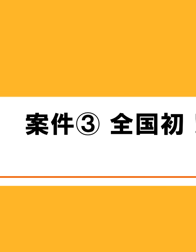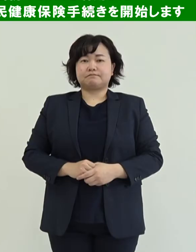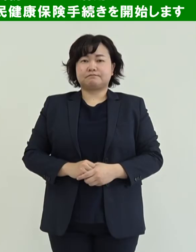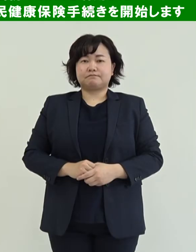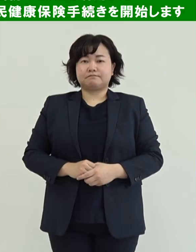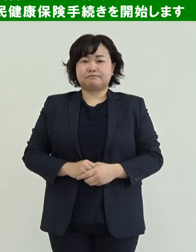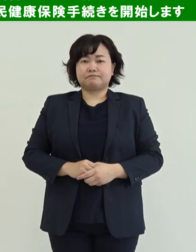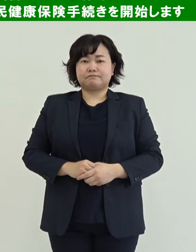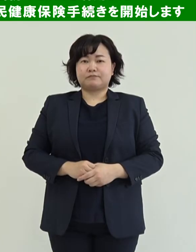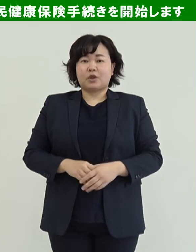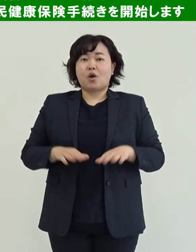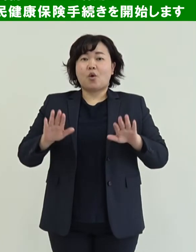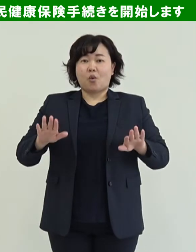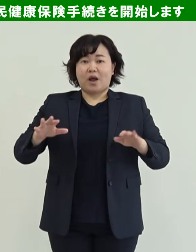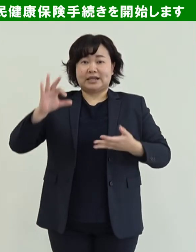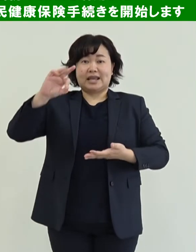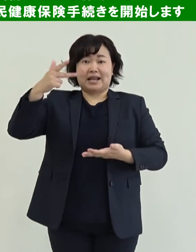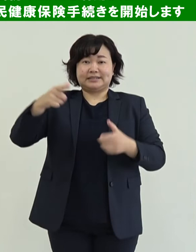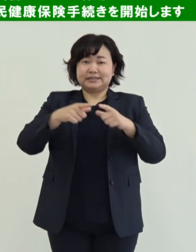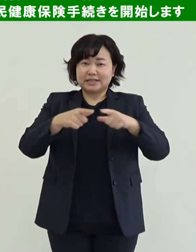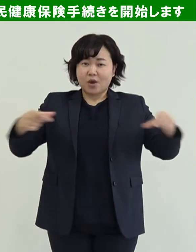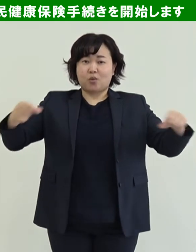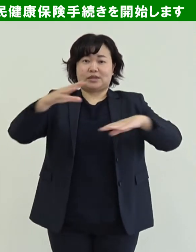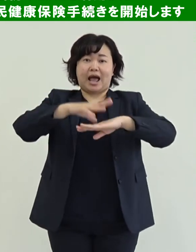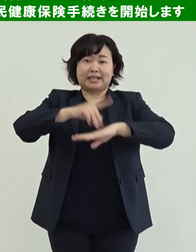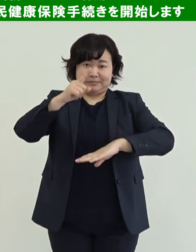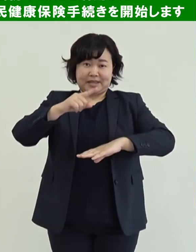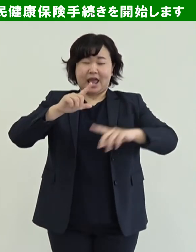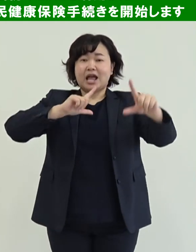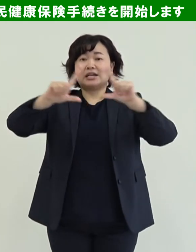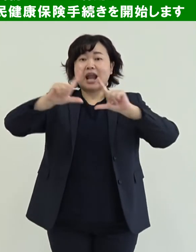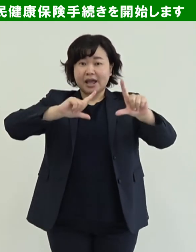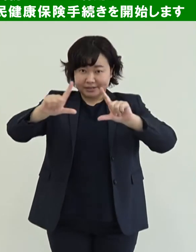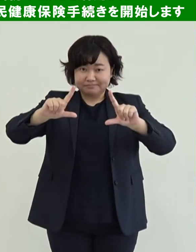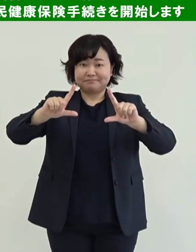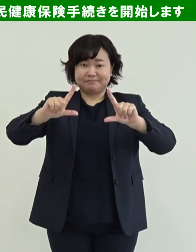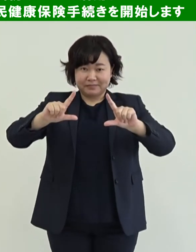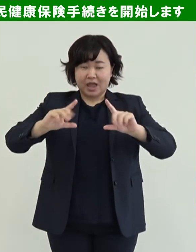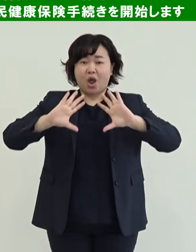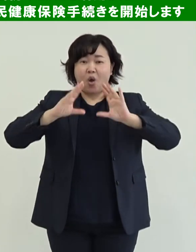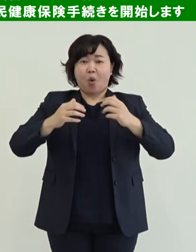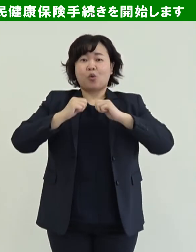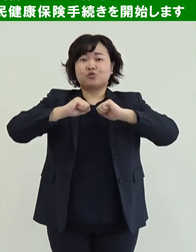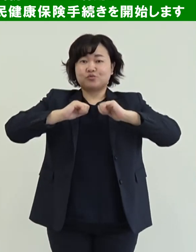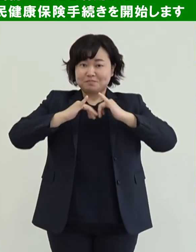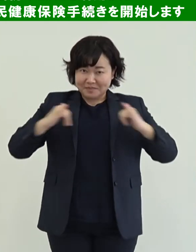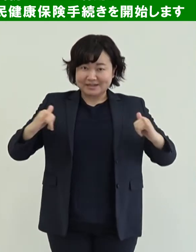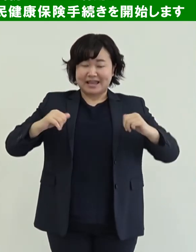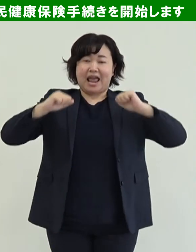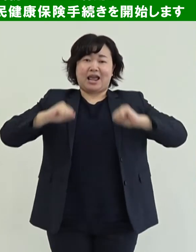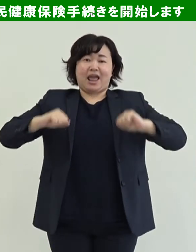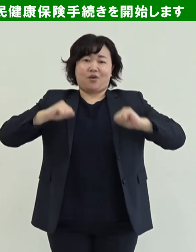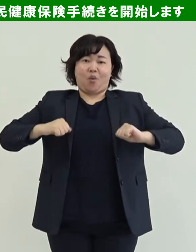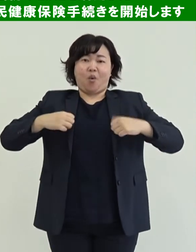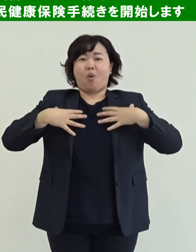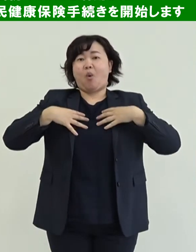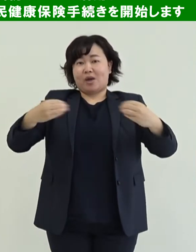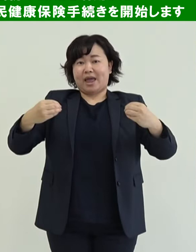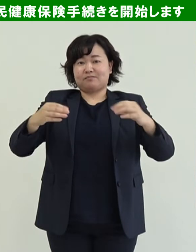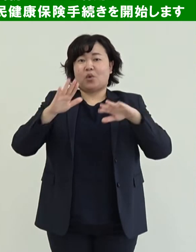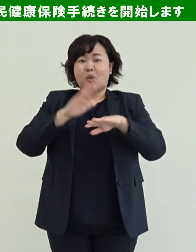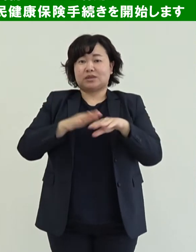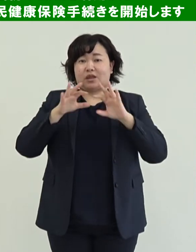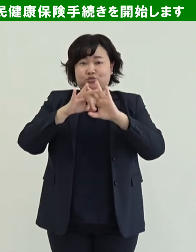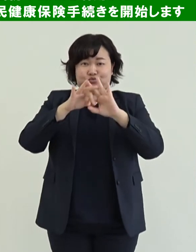3点目でございます今回奈良市ではですね全国で初めてえらいアプリを使いまして国民健康保険の手続きをさせていただくことと